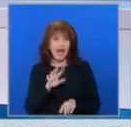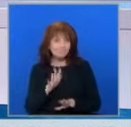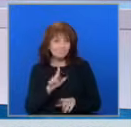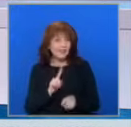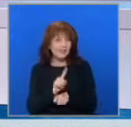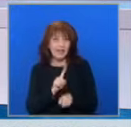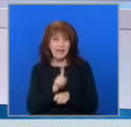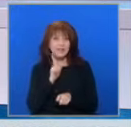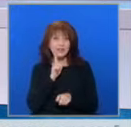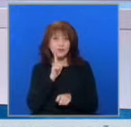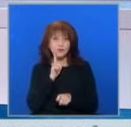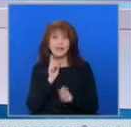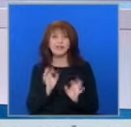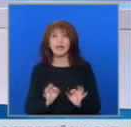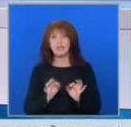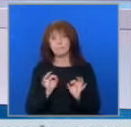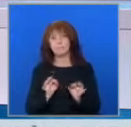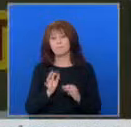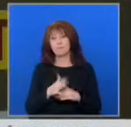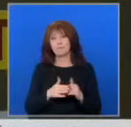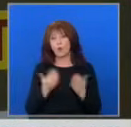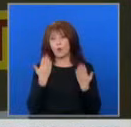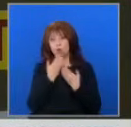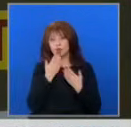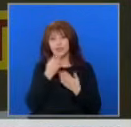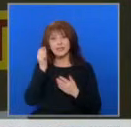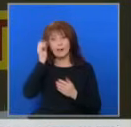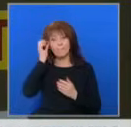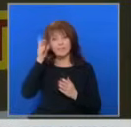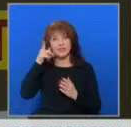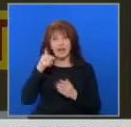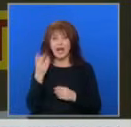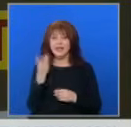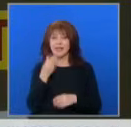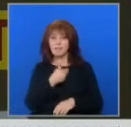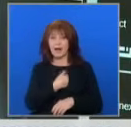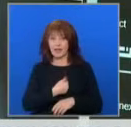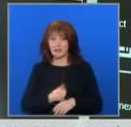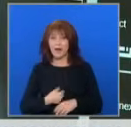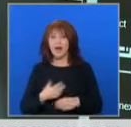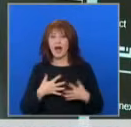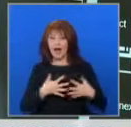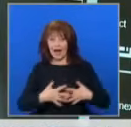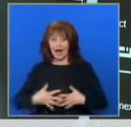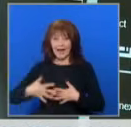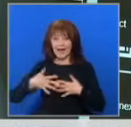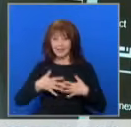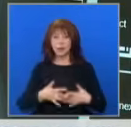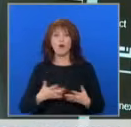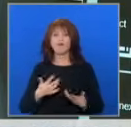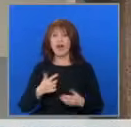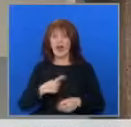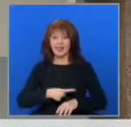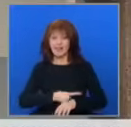11 души са специализирали психиатрия. Трима хирурзи, рентгенолог, невролог, ендокринолог,